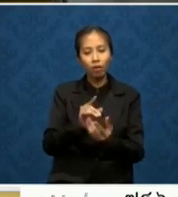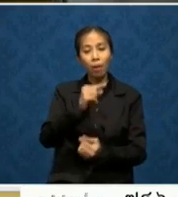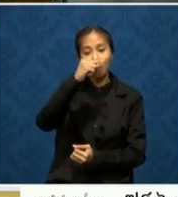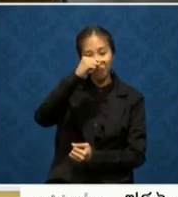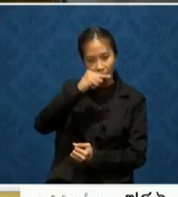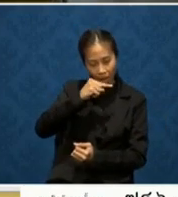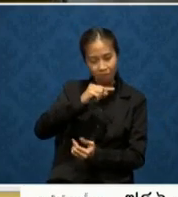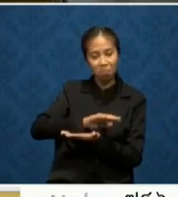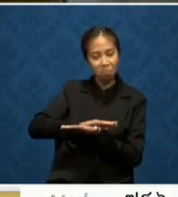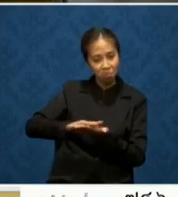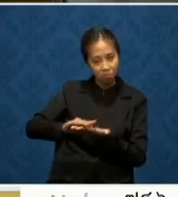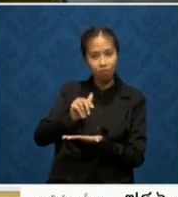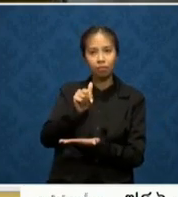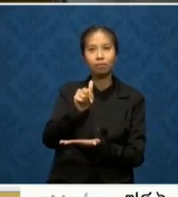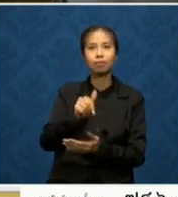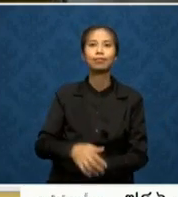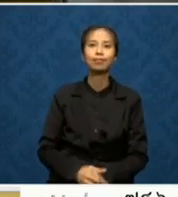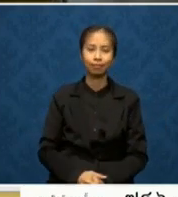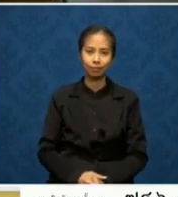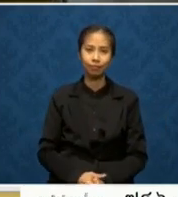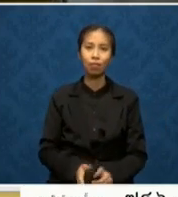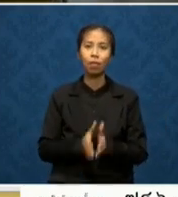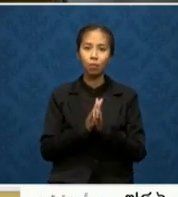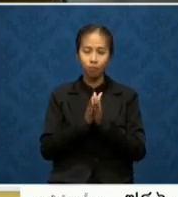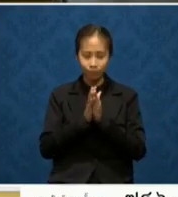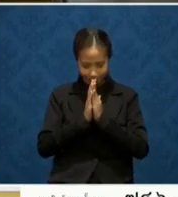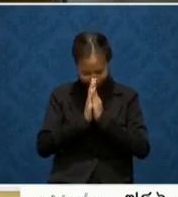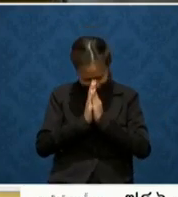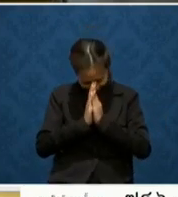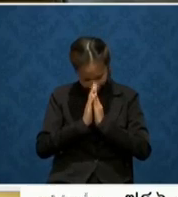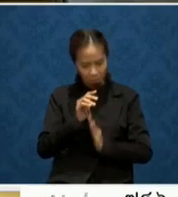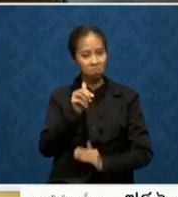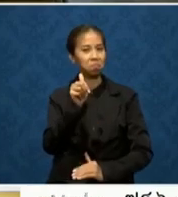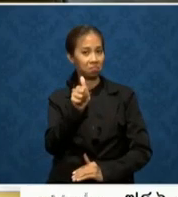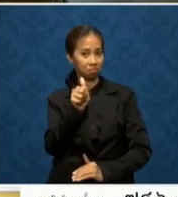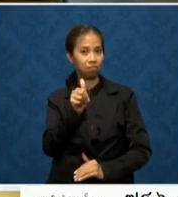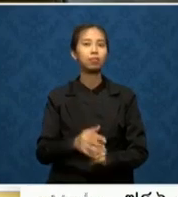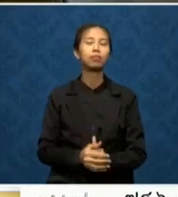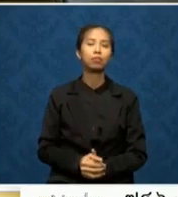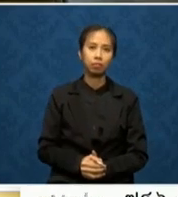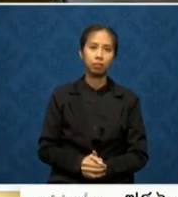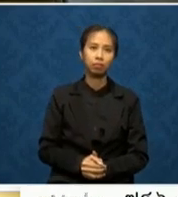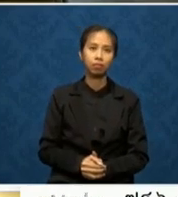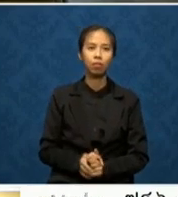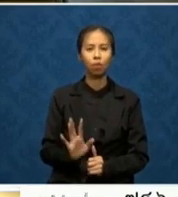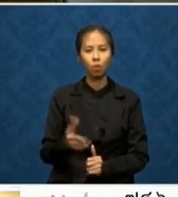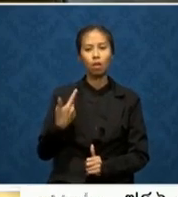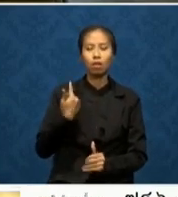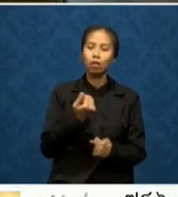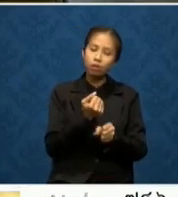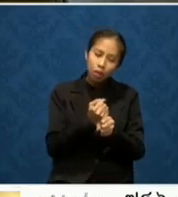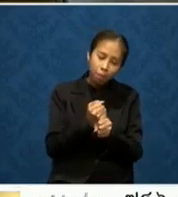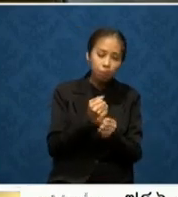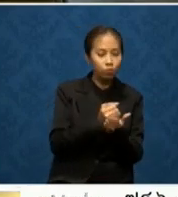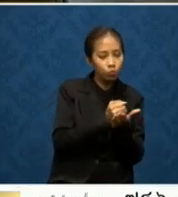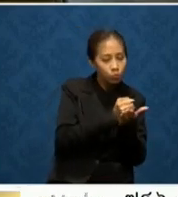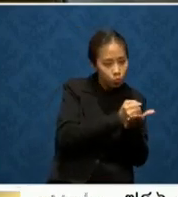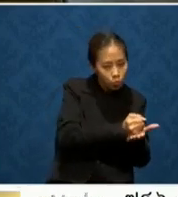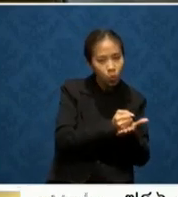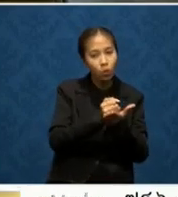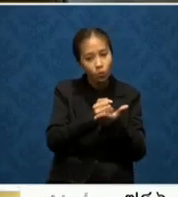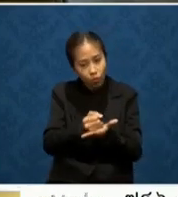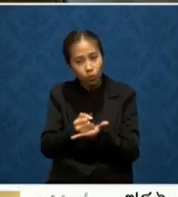าท่านไหว้สวยท่านอาสารับใช้ทุกคน